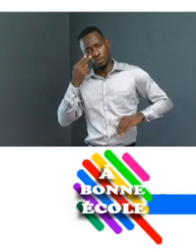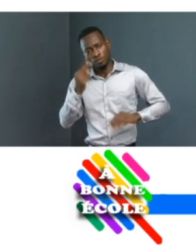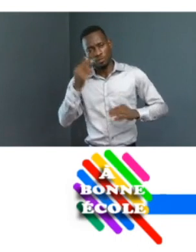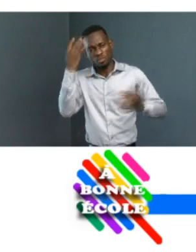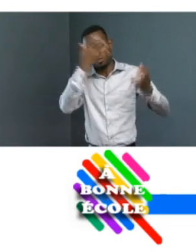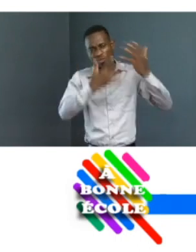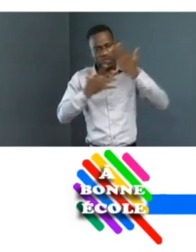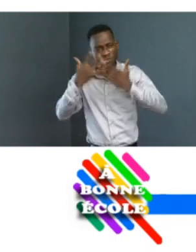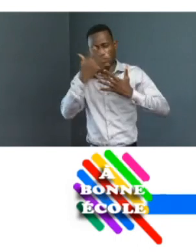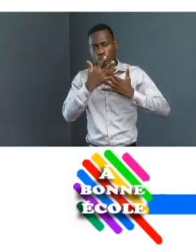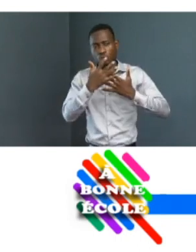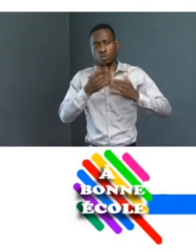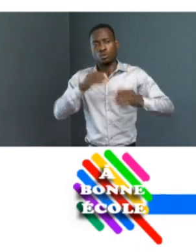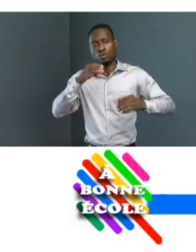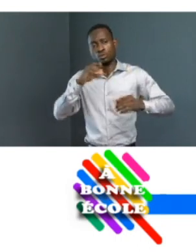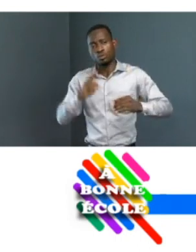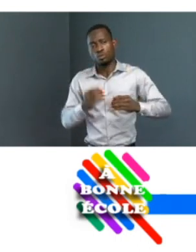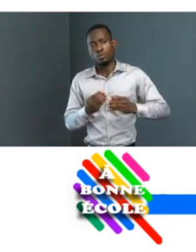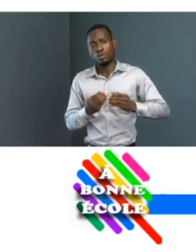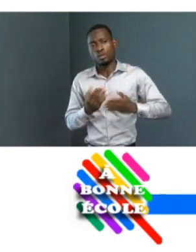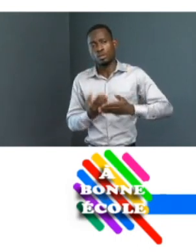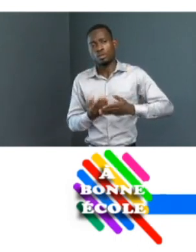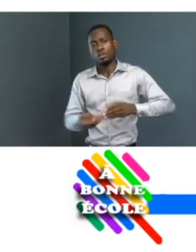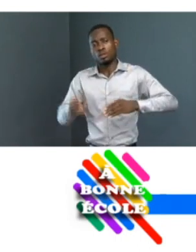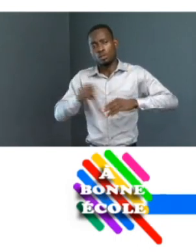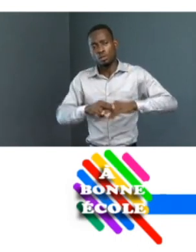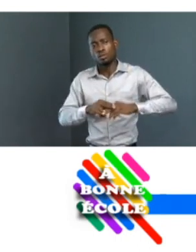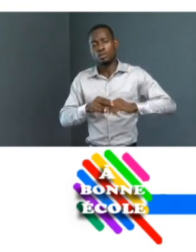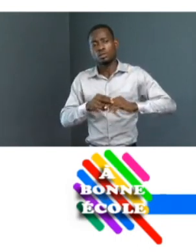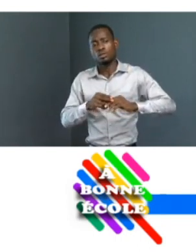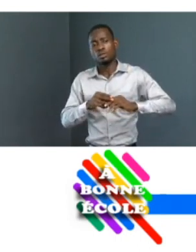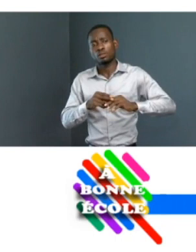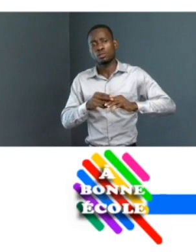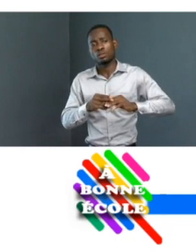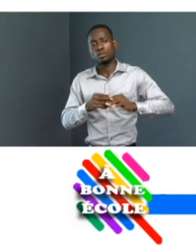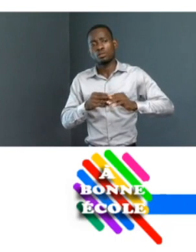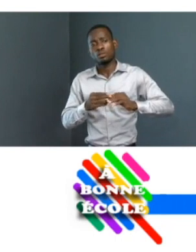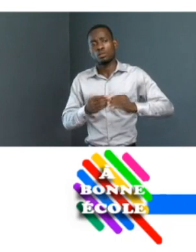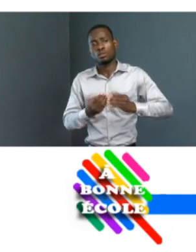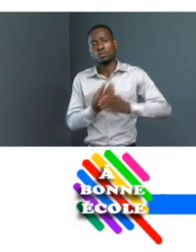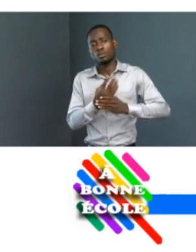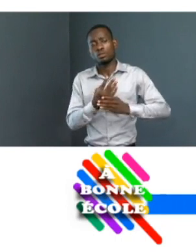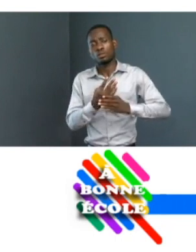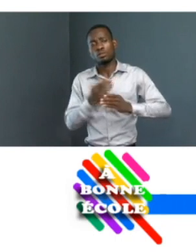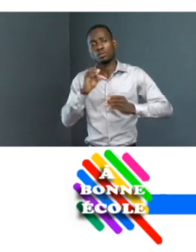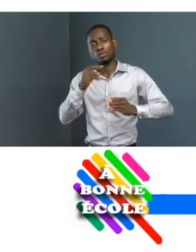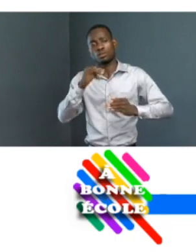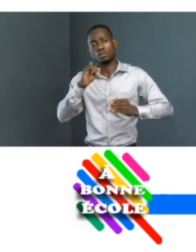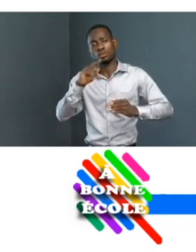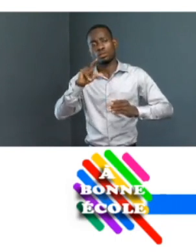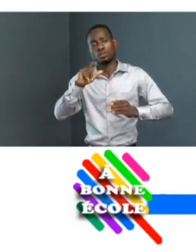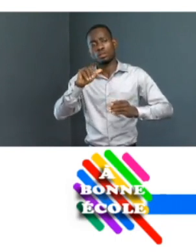floue due à l'augmentation de l'opacité du cristallin. Et là,